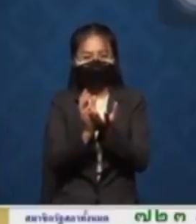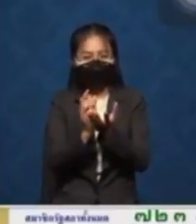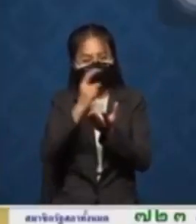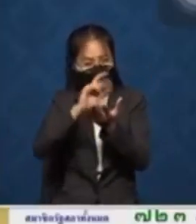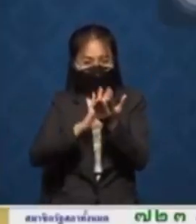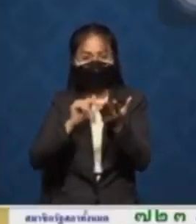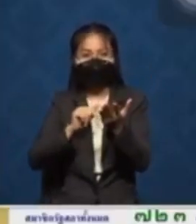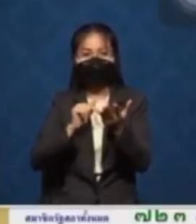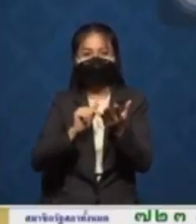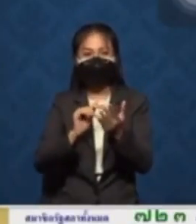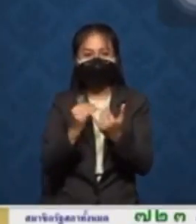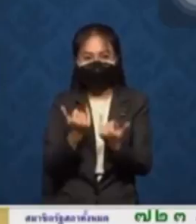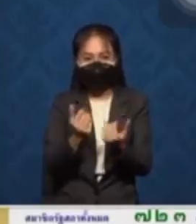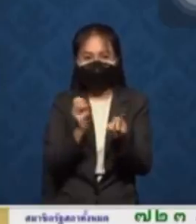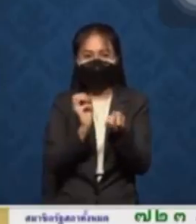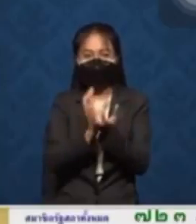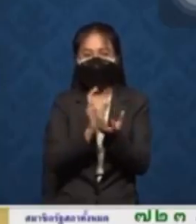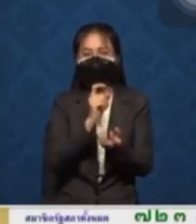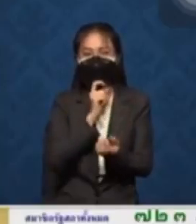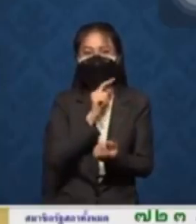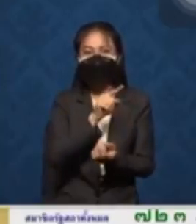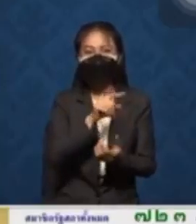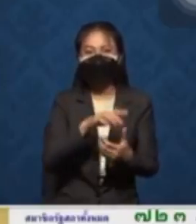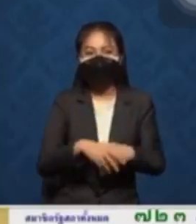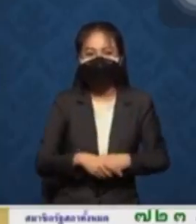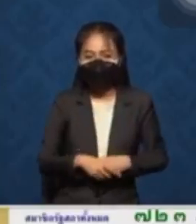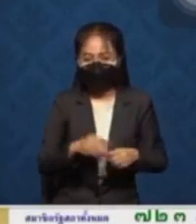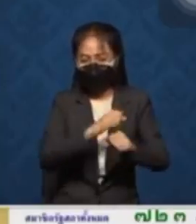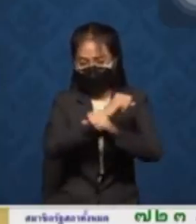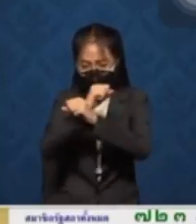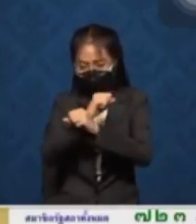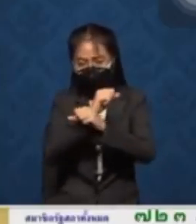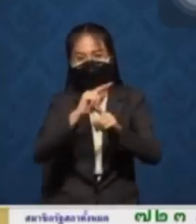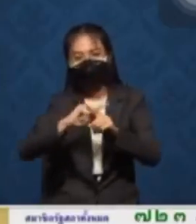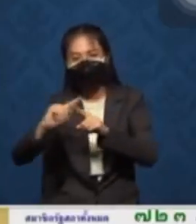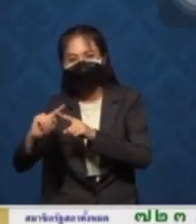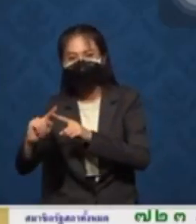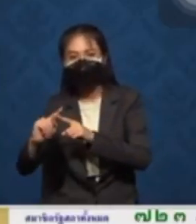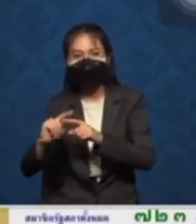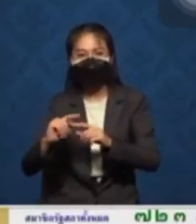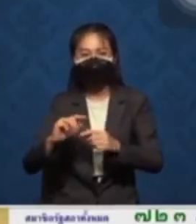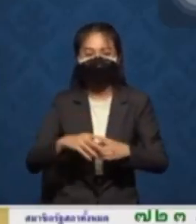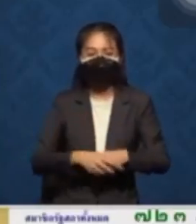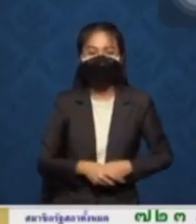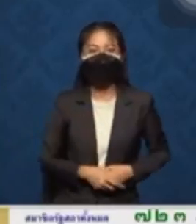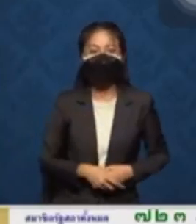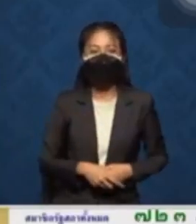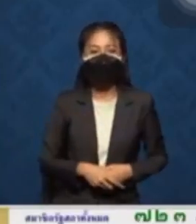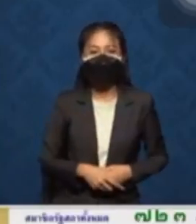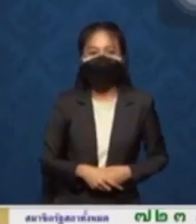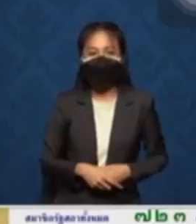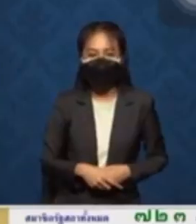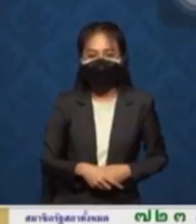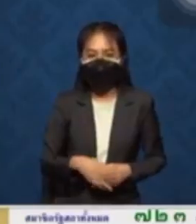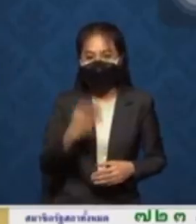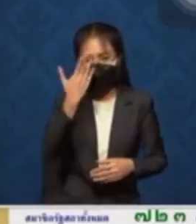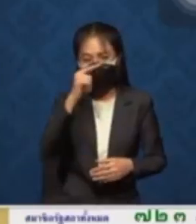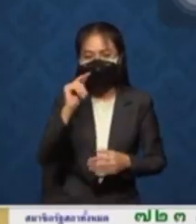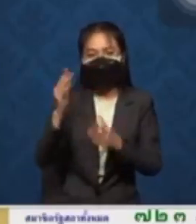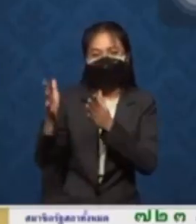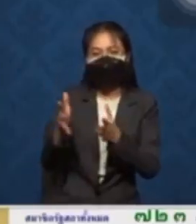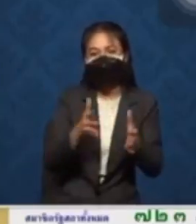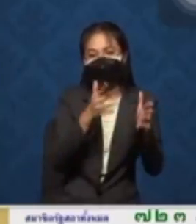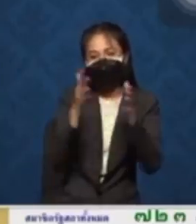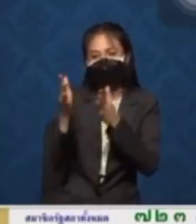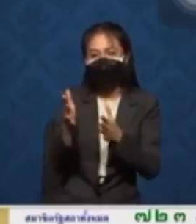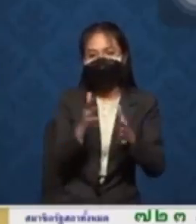พอที่จะมีภูมิคุ้มกันต่อไวรัสสายพันธุ์เดียวกันในอนาคตที่อาจจะมาในชื่ออื่นแต่ผ่านกลไกเดียวกันด้วยแรงหนุนเดียว